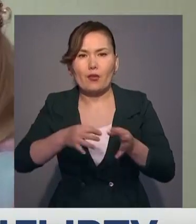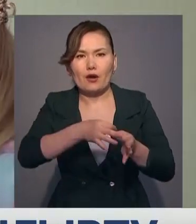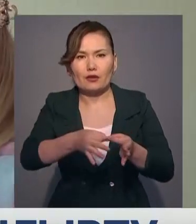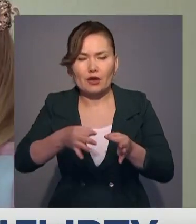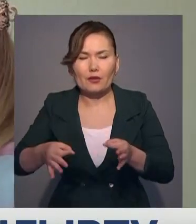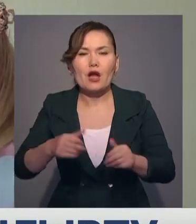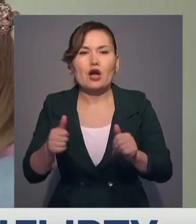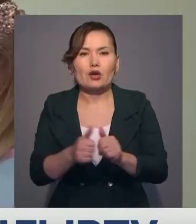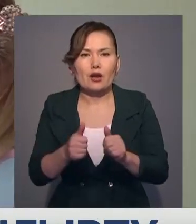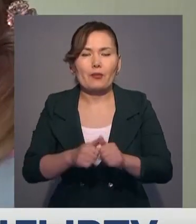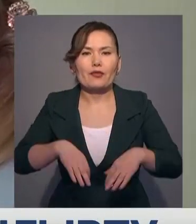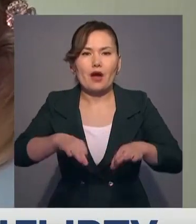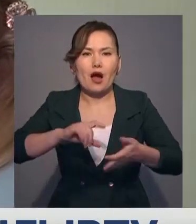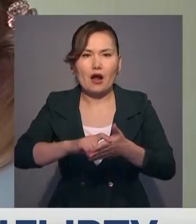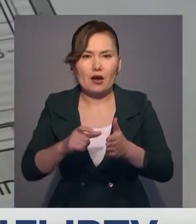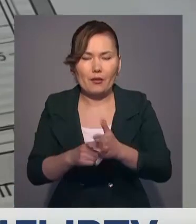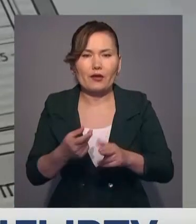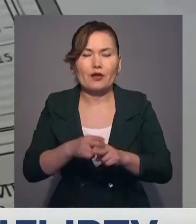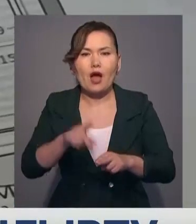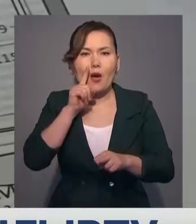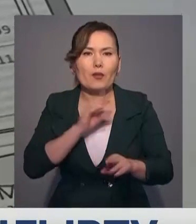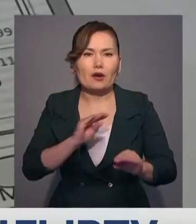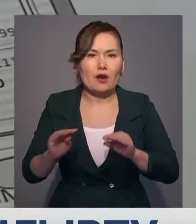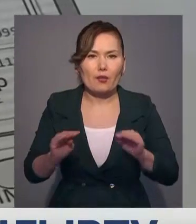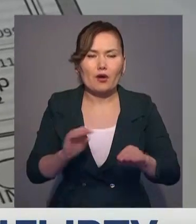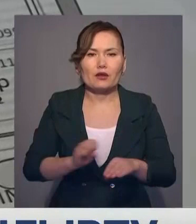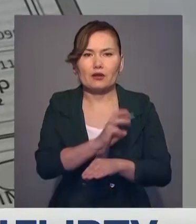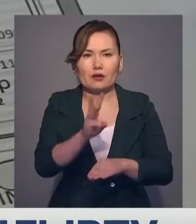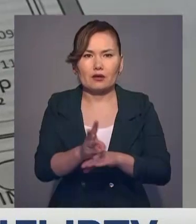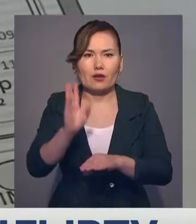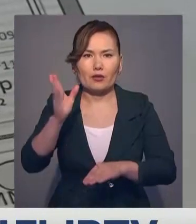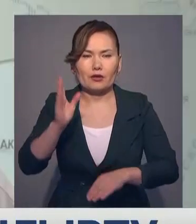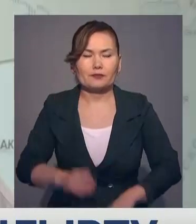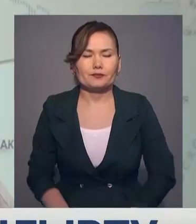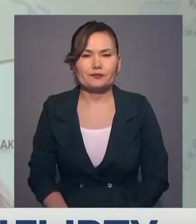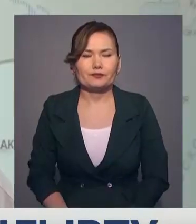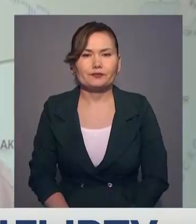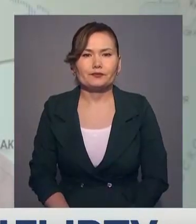мекенге жақын тұрған автопавильондарға инфрақұрылым тартылатынын айтып отыр.